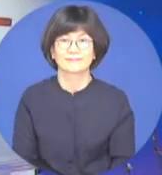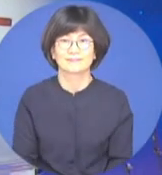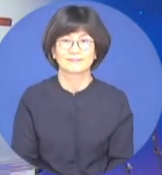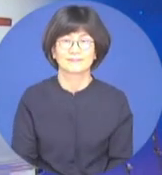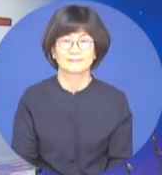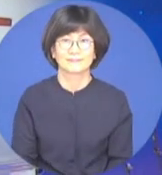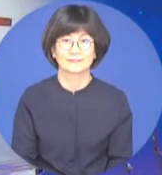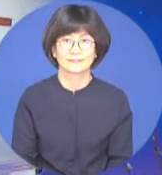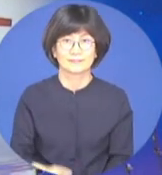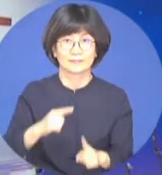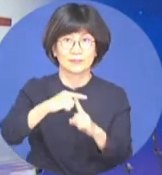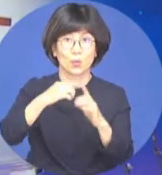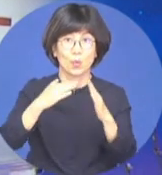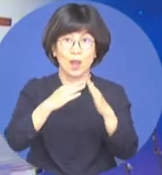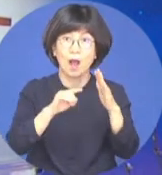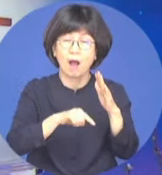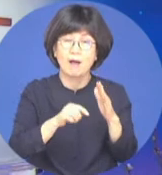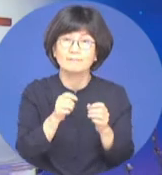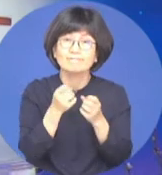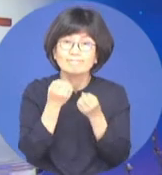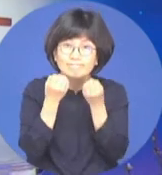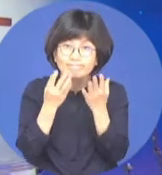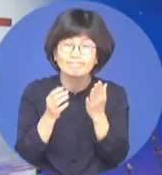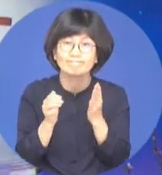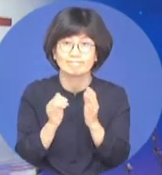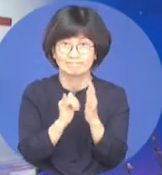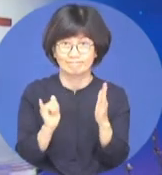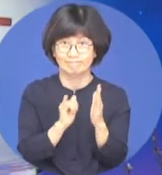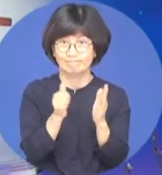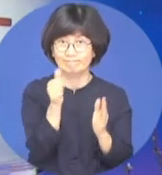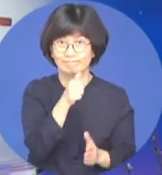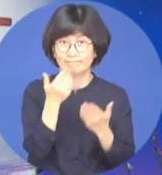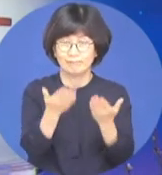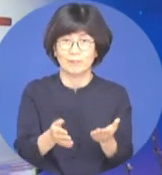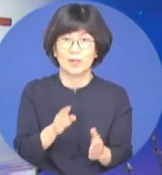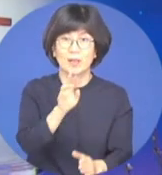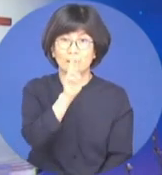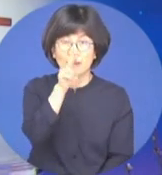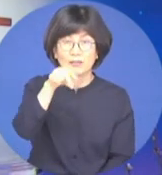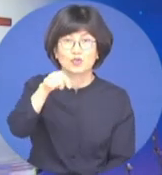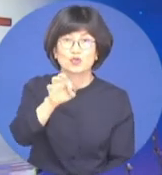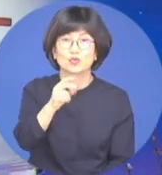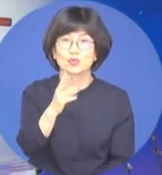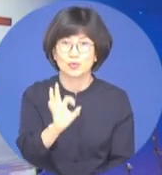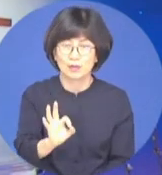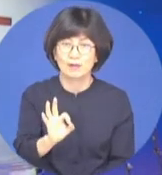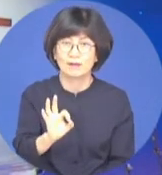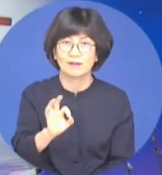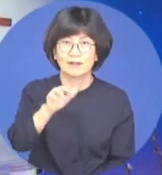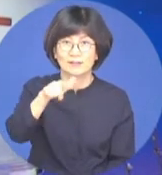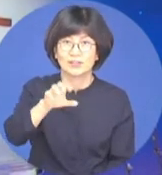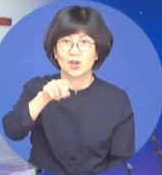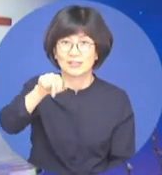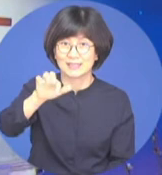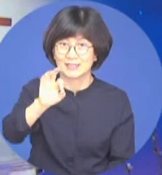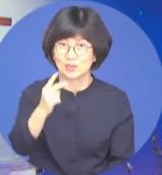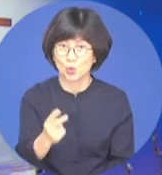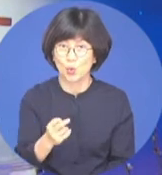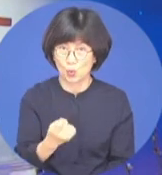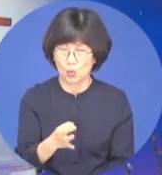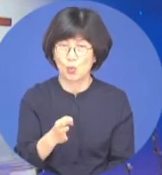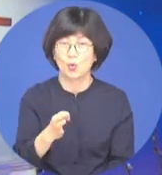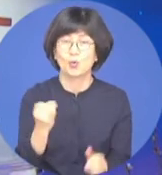앞에 세 가족 잠깐 소개 올릴게요. 박수영, 정지영 집사님 부부가 왔습니다.